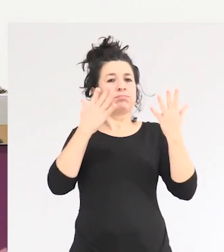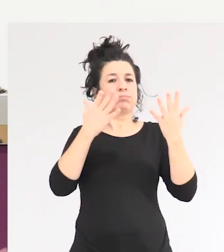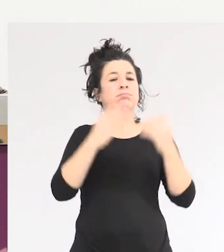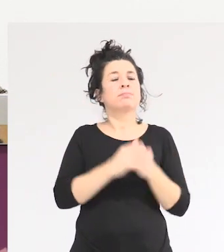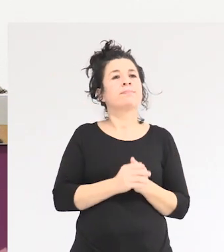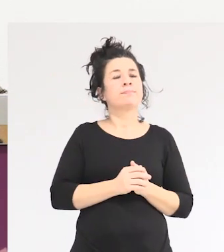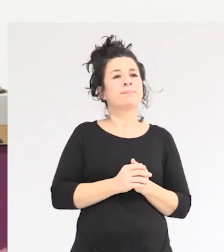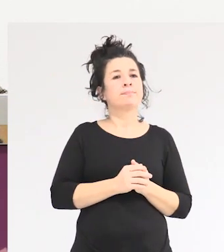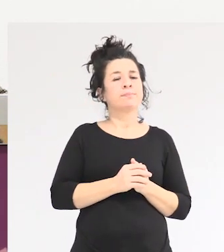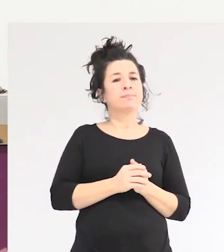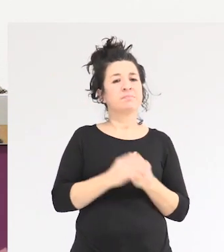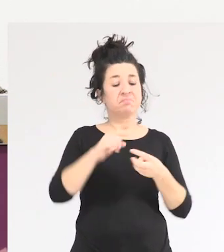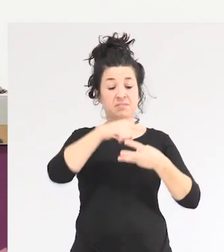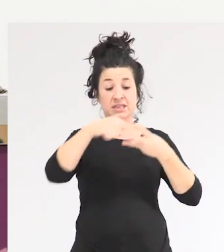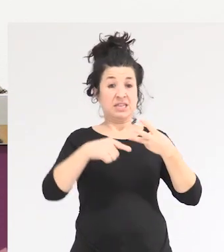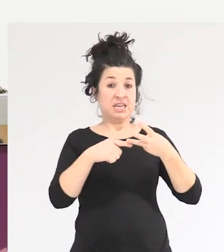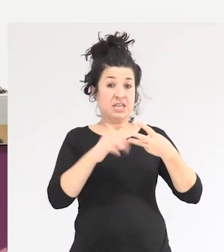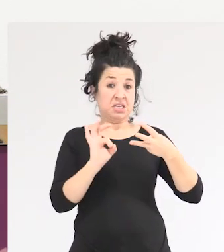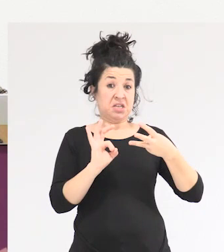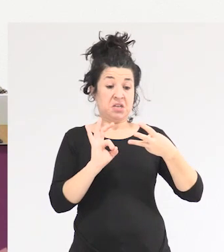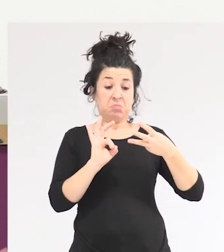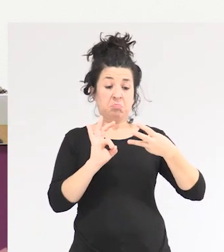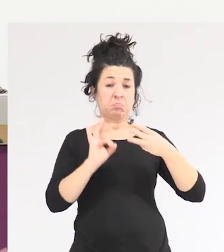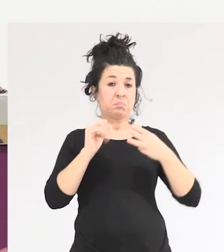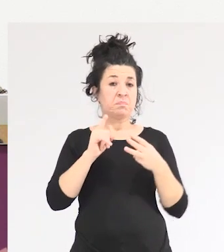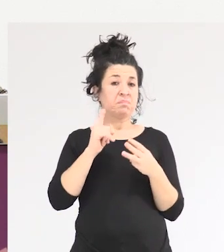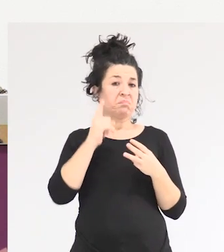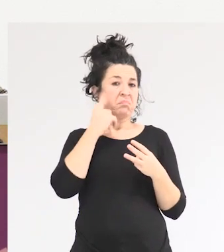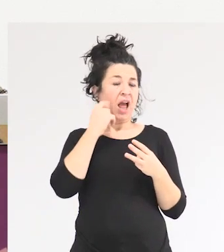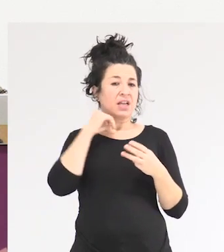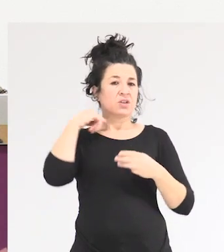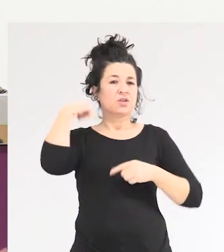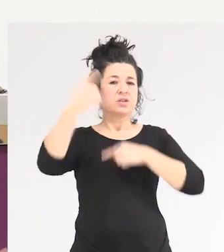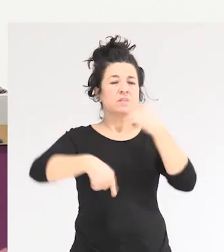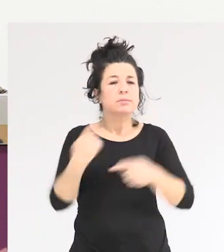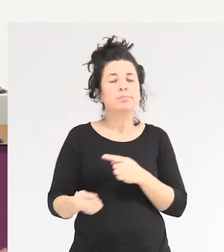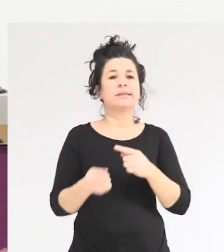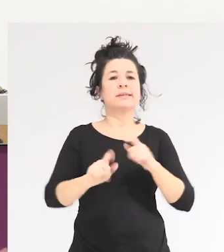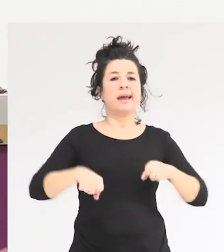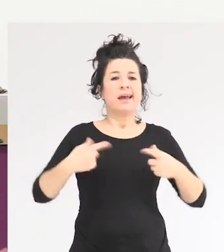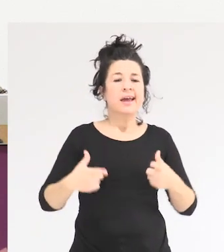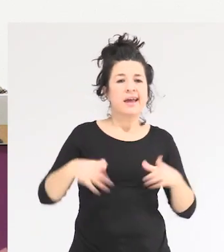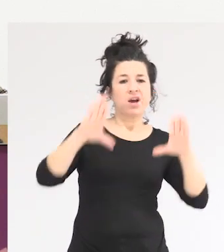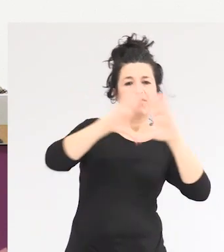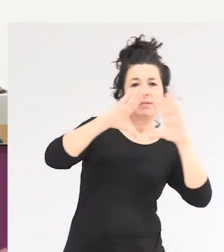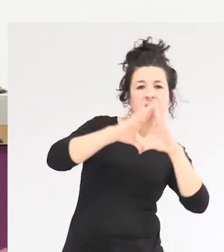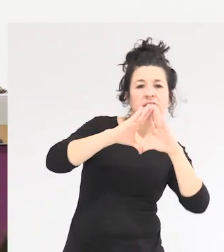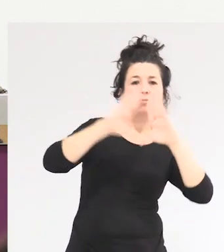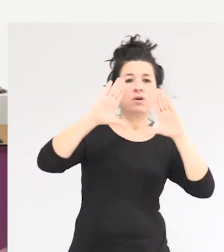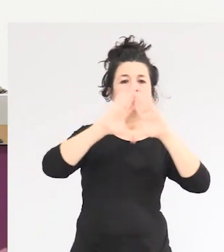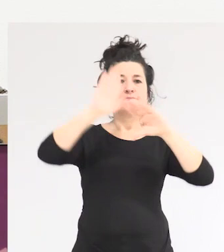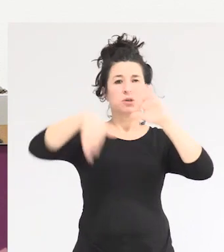hiru klasiko hauek kenduta, ba, asko idatzi da, ekofeminismotik, transfeminismotik, eta